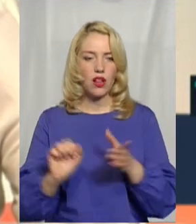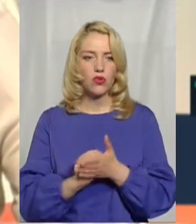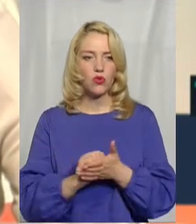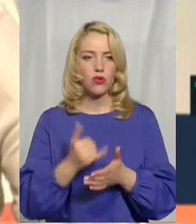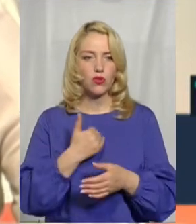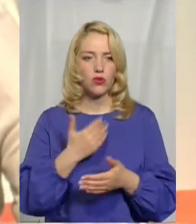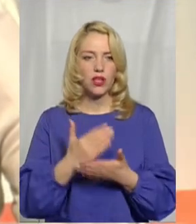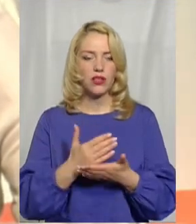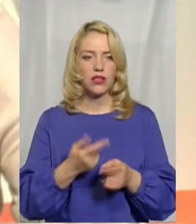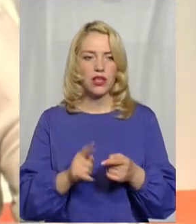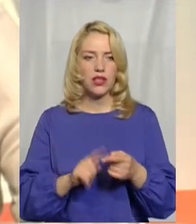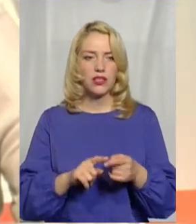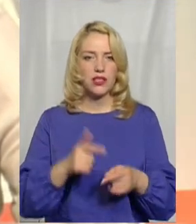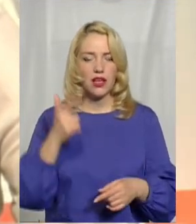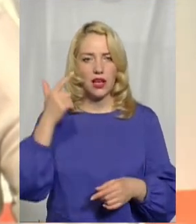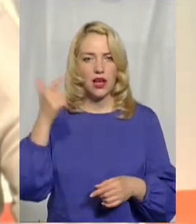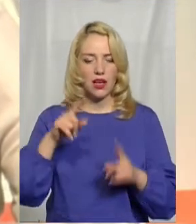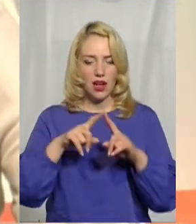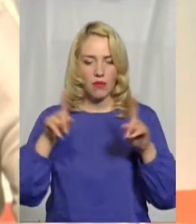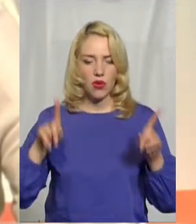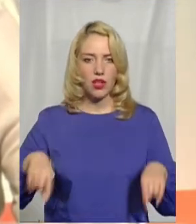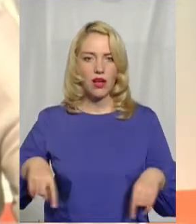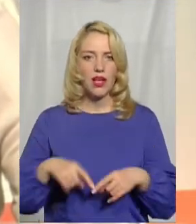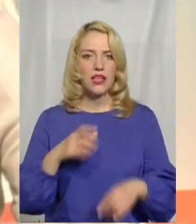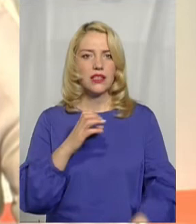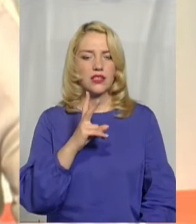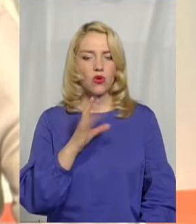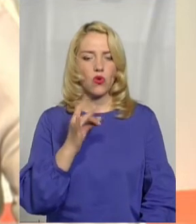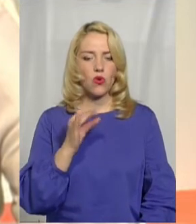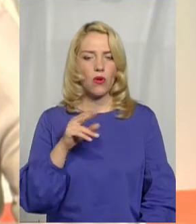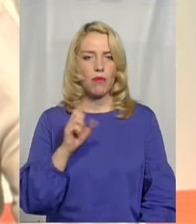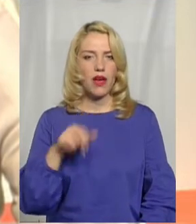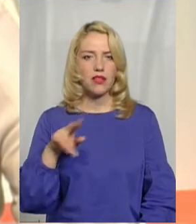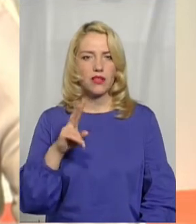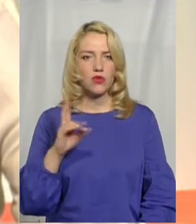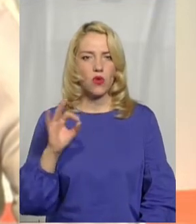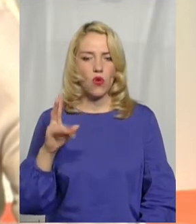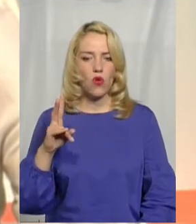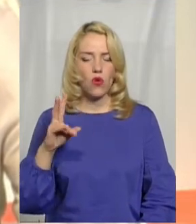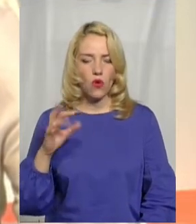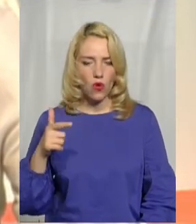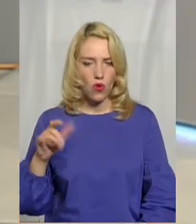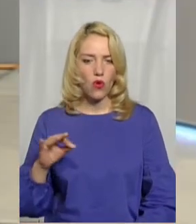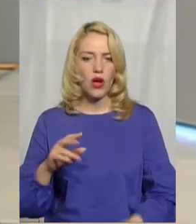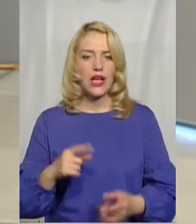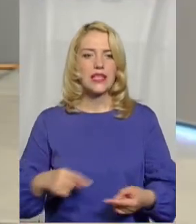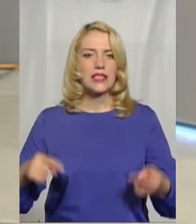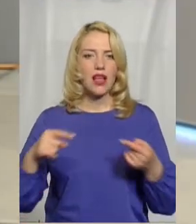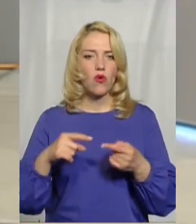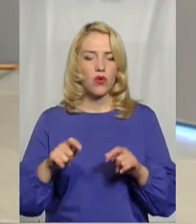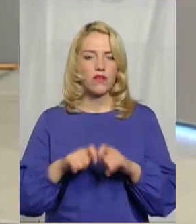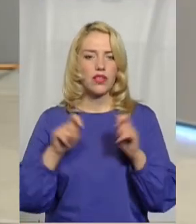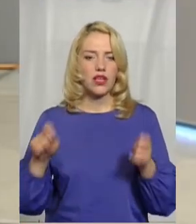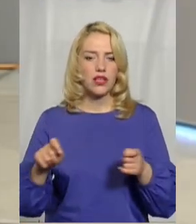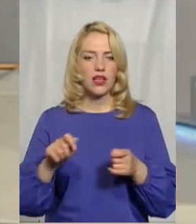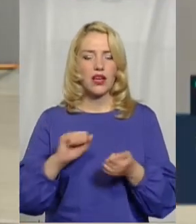в нас є 3. Це грамота Павла Скоропадського про з нагоди відкриття Кам'янець-Подільського державного